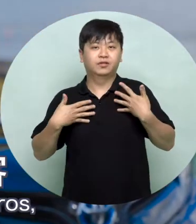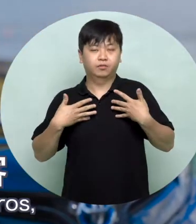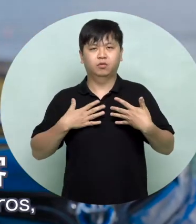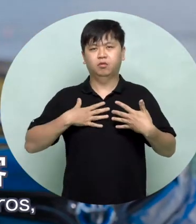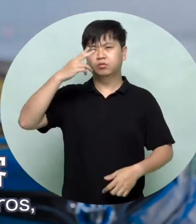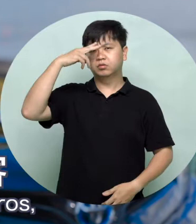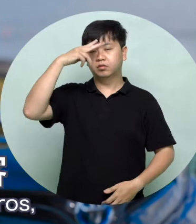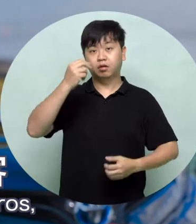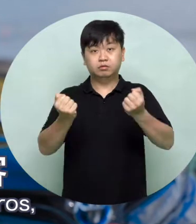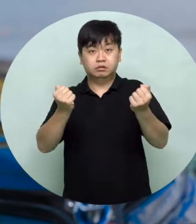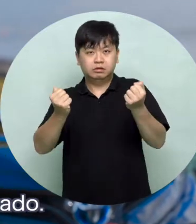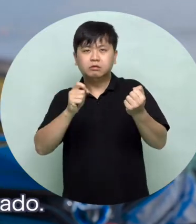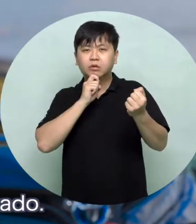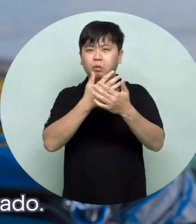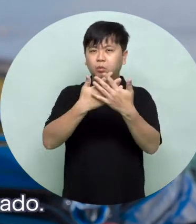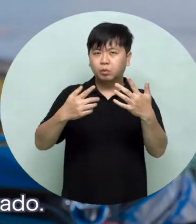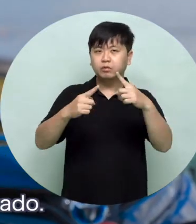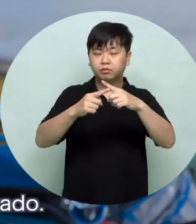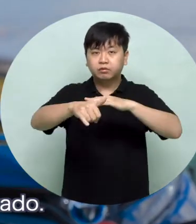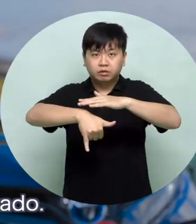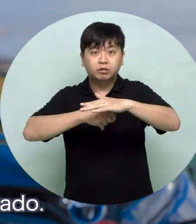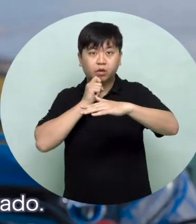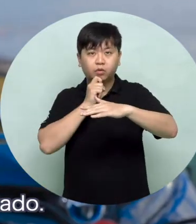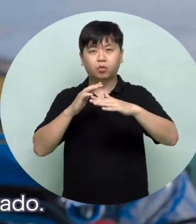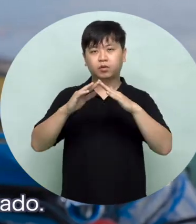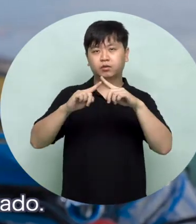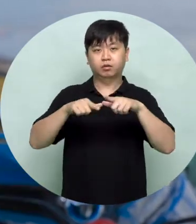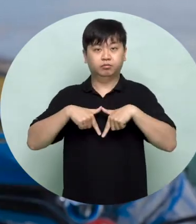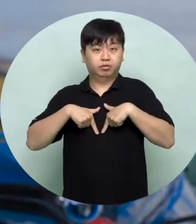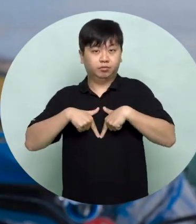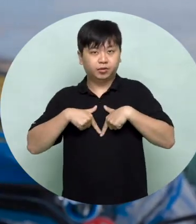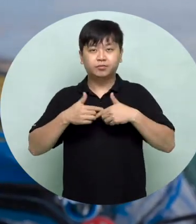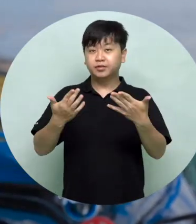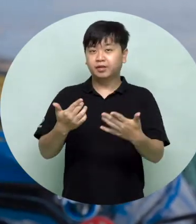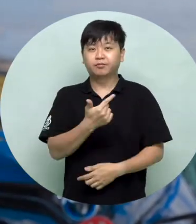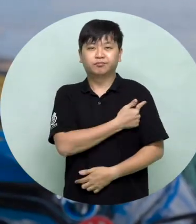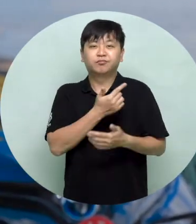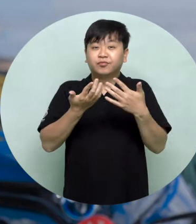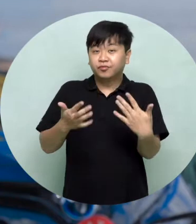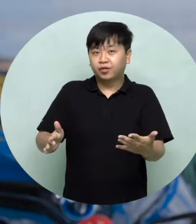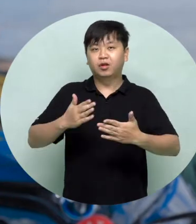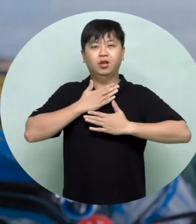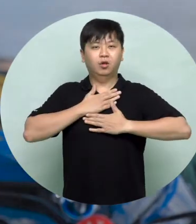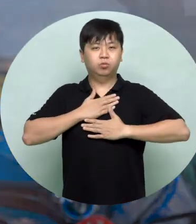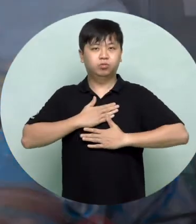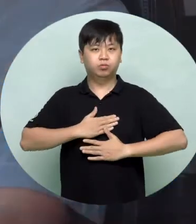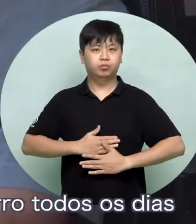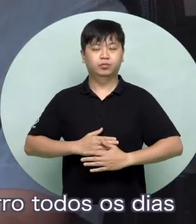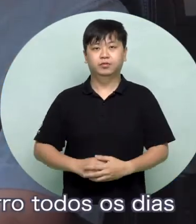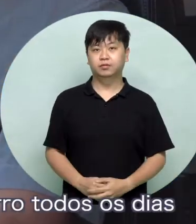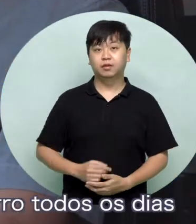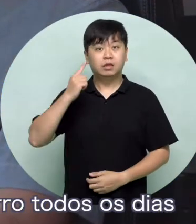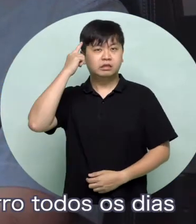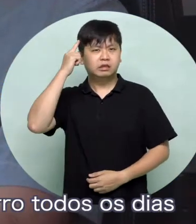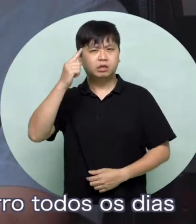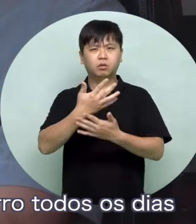车接咁多乘客，屋企人都好担心我哋会中招噶。依家打咗疫苗，成个人放心晒。 日